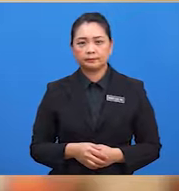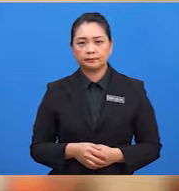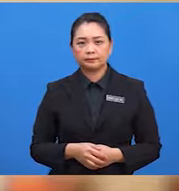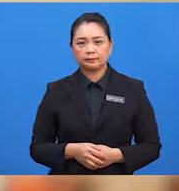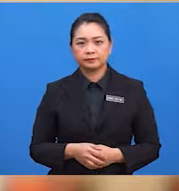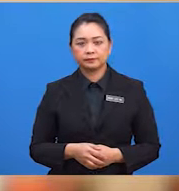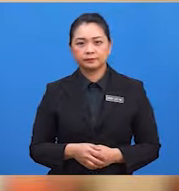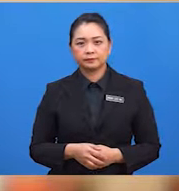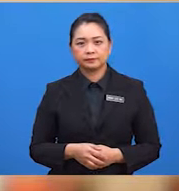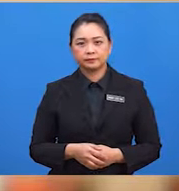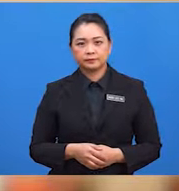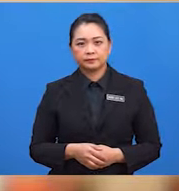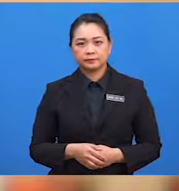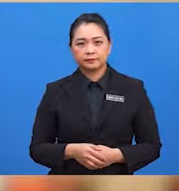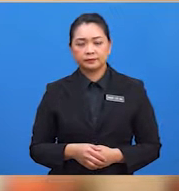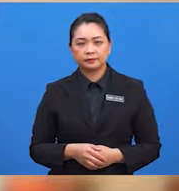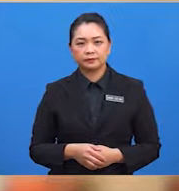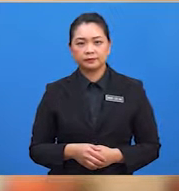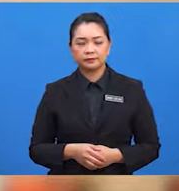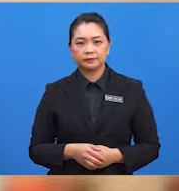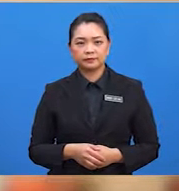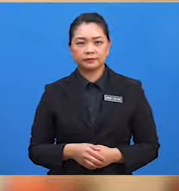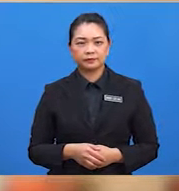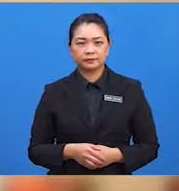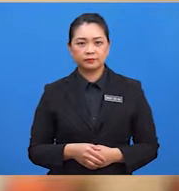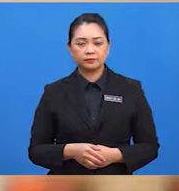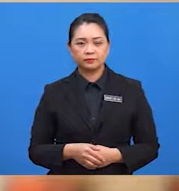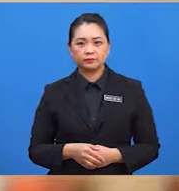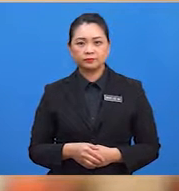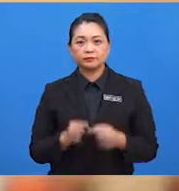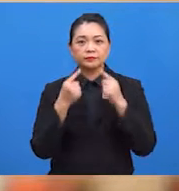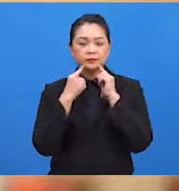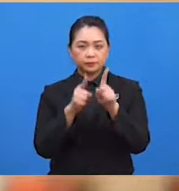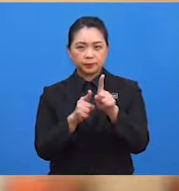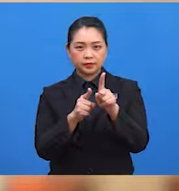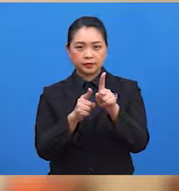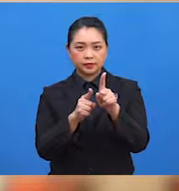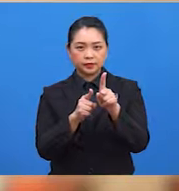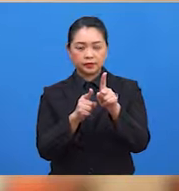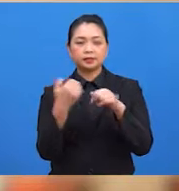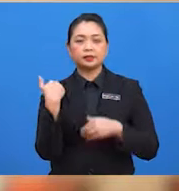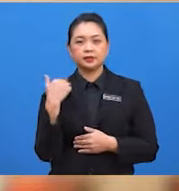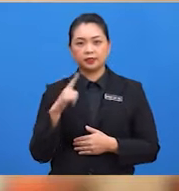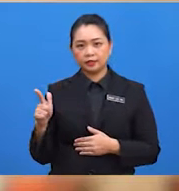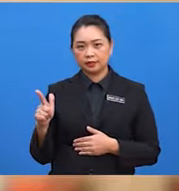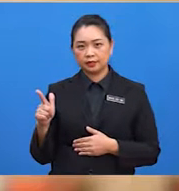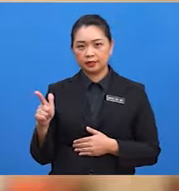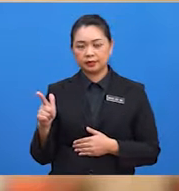Sungai Yangtze. B. Sungai Tigris dan Sungai Euphrates. Jawapannya